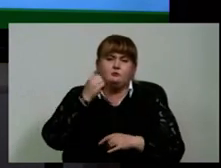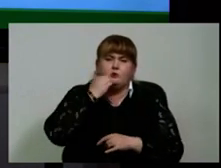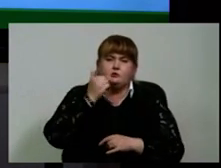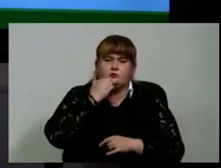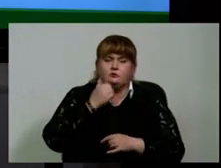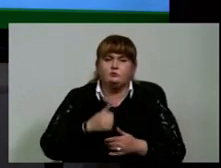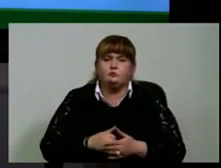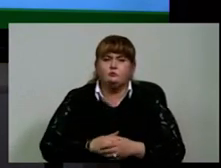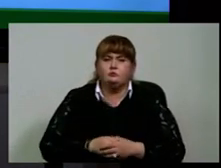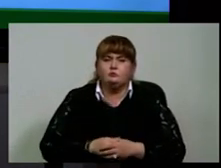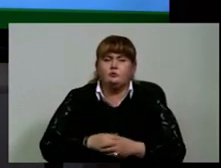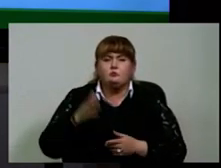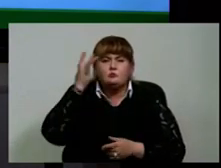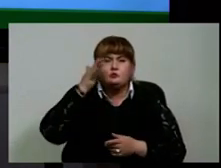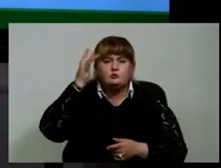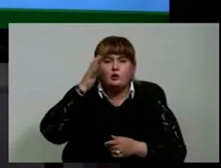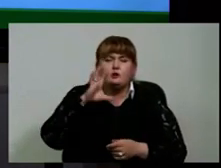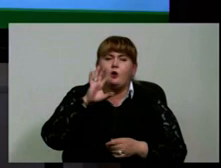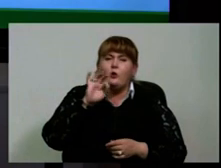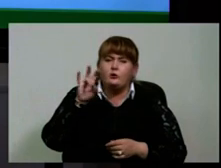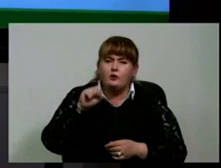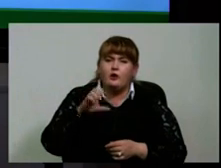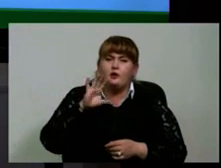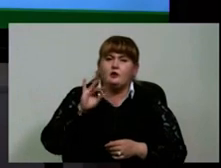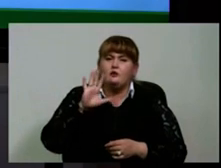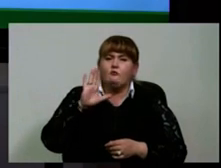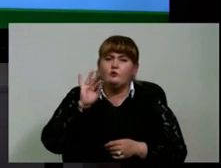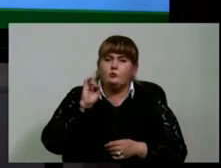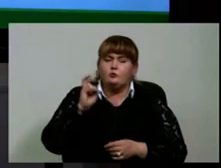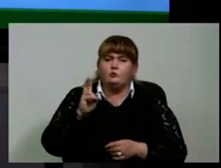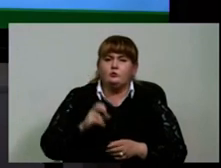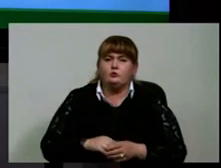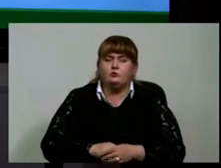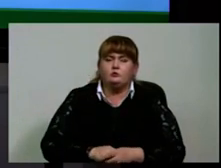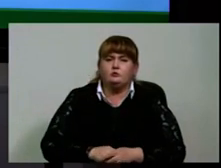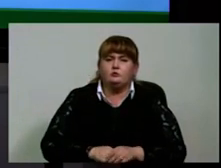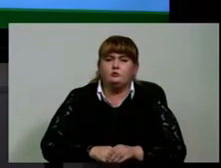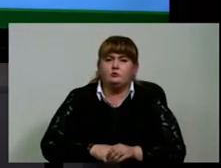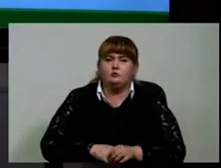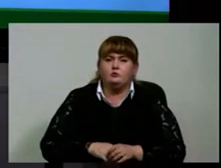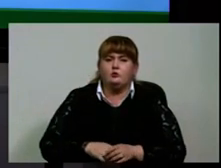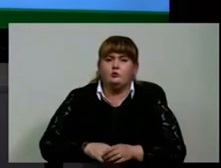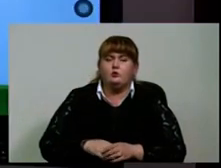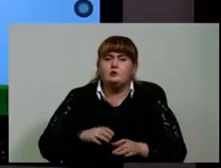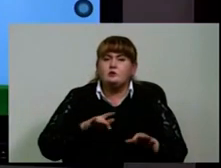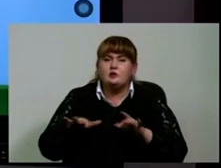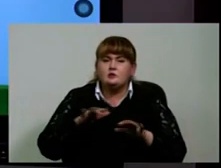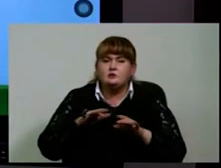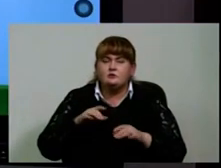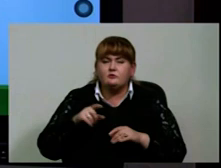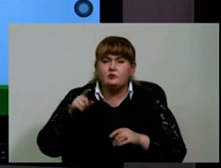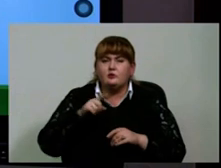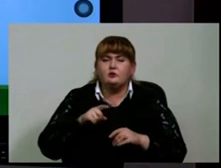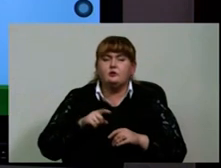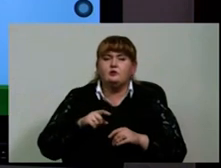Москву, о котором мечтает и она, и внук. В отсутствие действия основная мысль